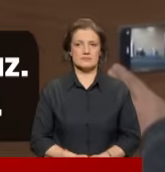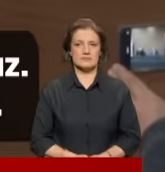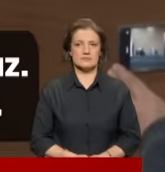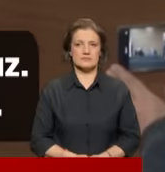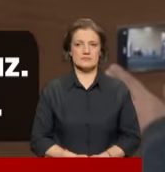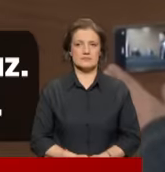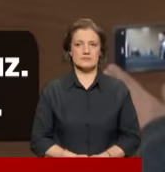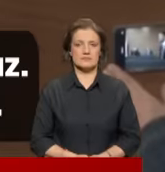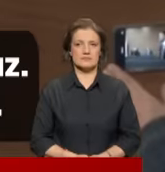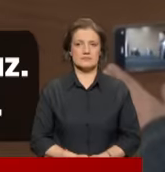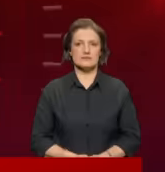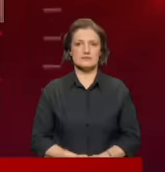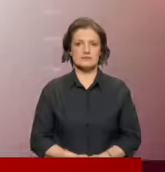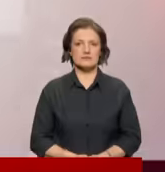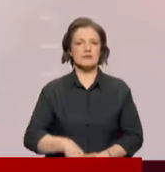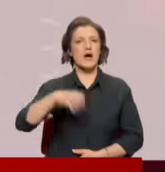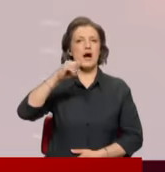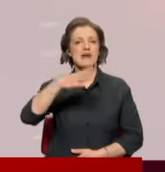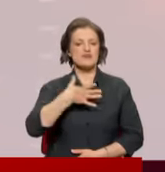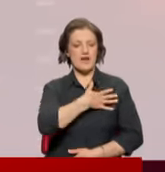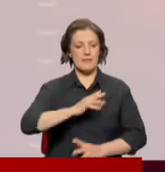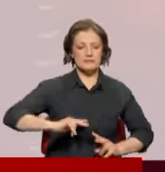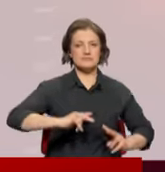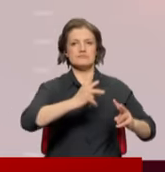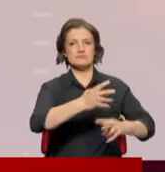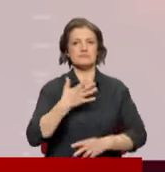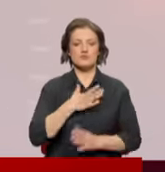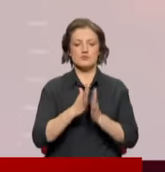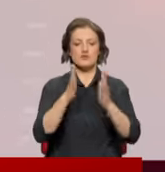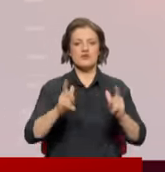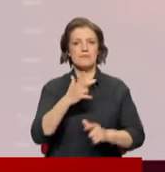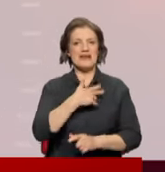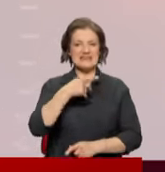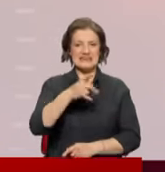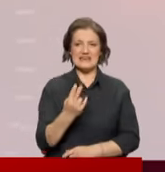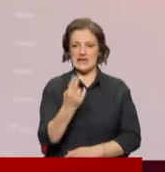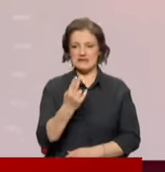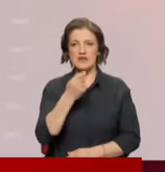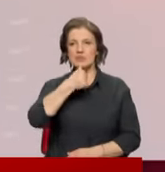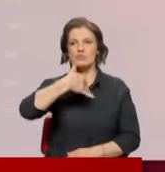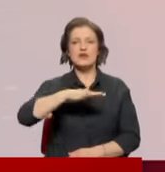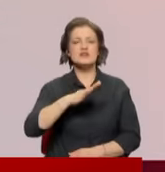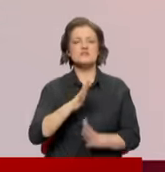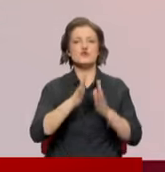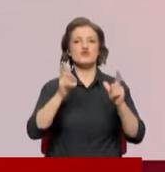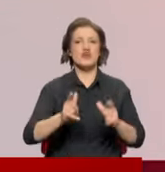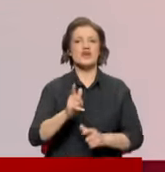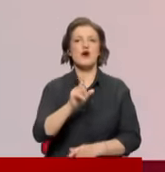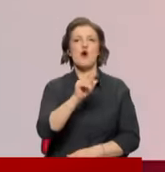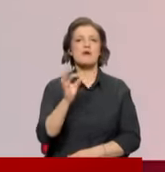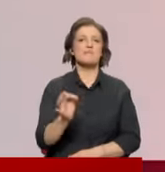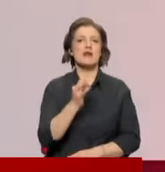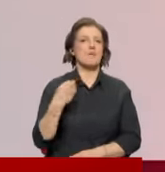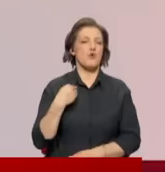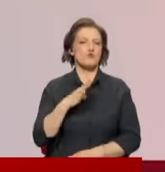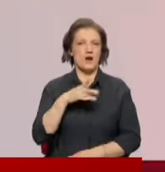söylüyorum, vahim bir tablo, ağır bir tablo. AK Parti'den CHP'ye geçen Bursa Büyükşehir Belediyesi'nin 7, Denizli Büyükşehir Belediyesi'nin 11 milyar